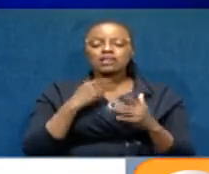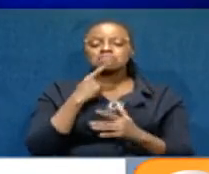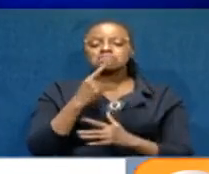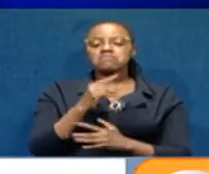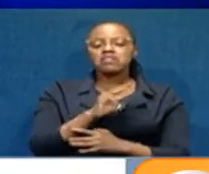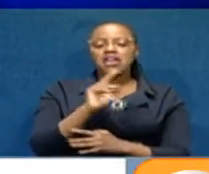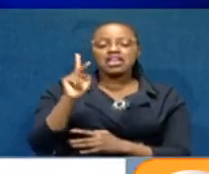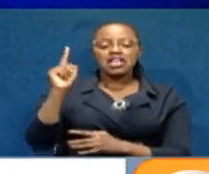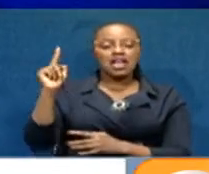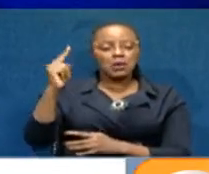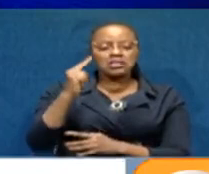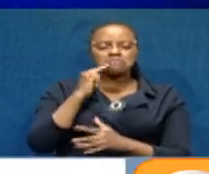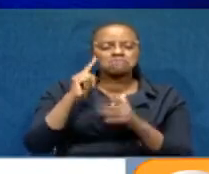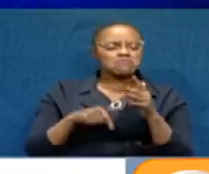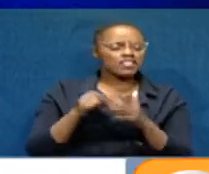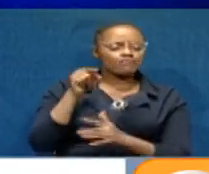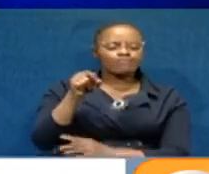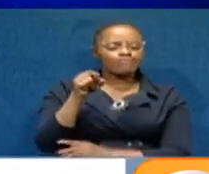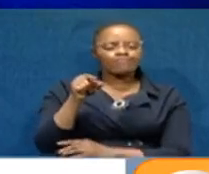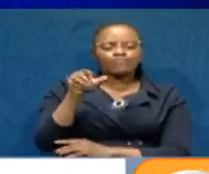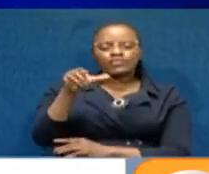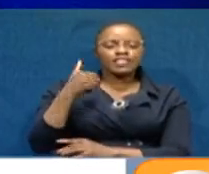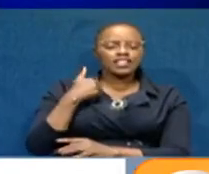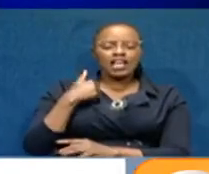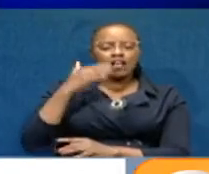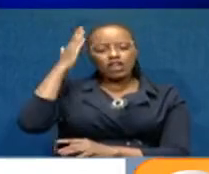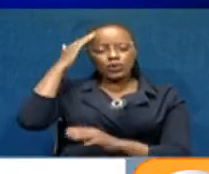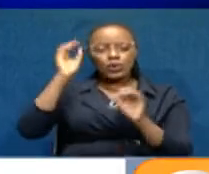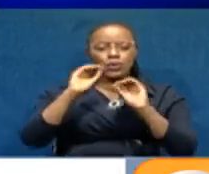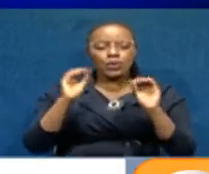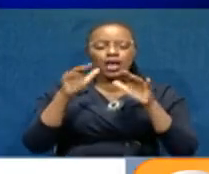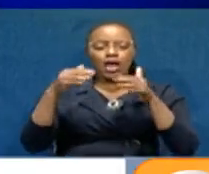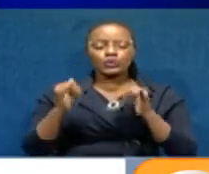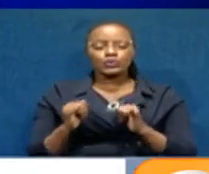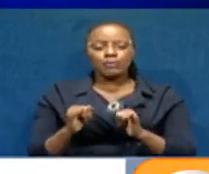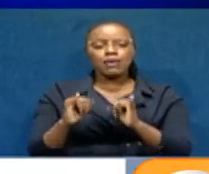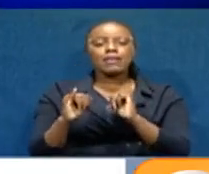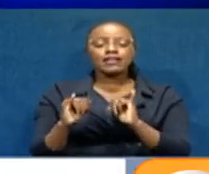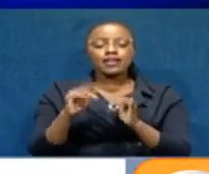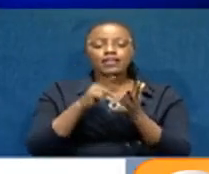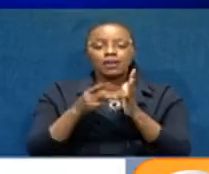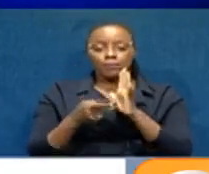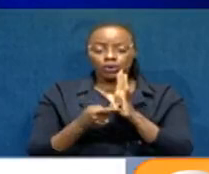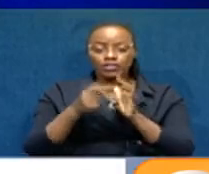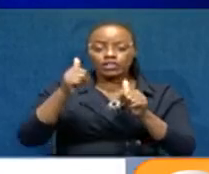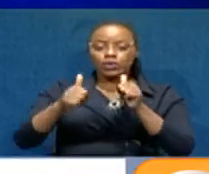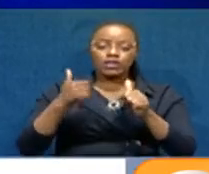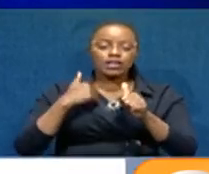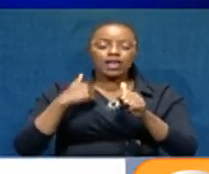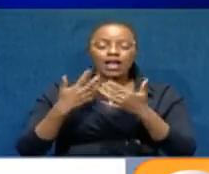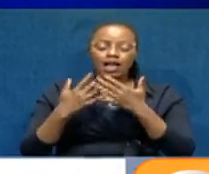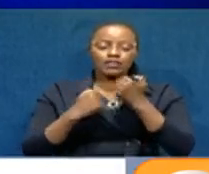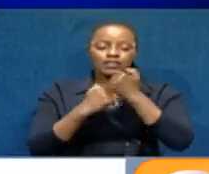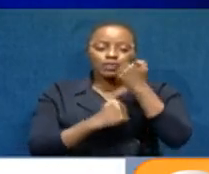alikashifu muungano wa Kenya Kwanza kwa kile anachosema ni kutokuwa na ujuzi wa kutekeleza miradi iliyo na